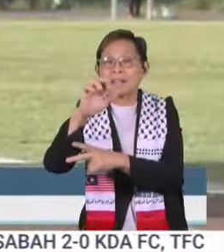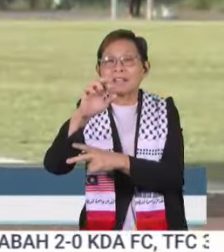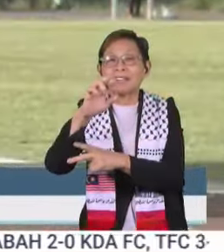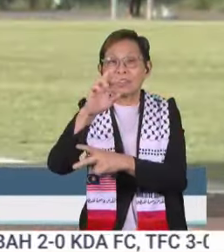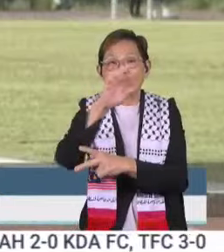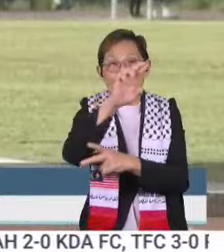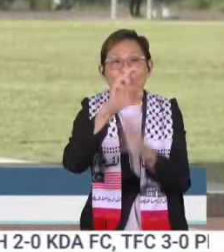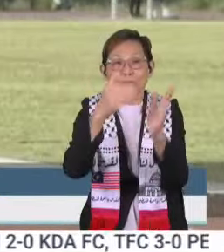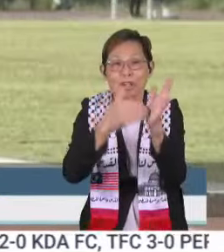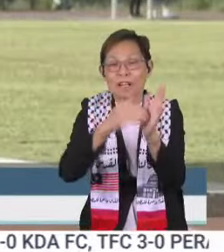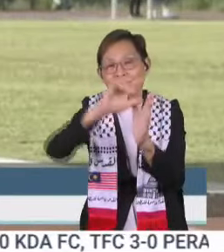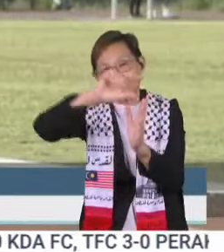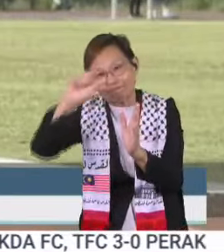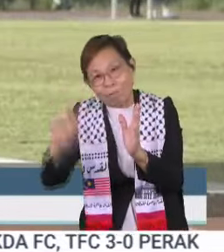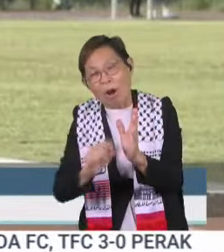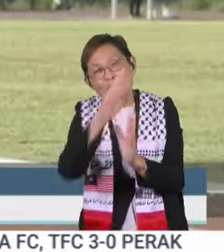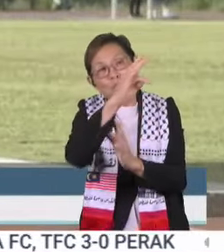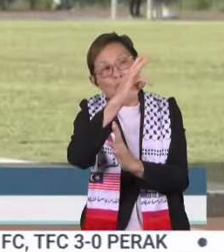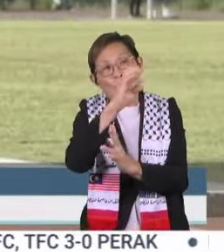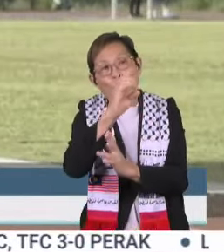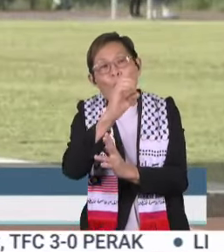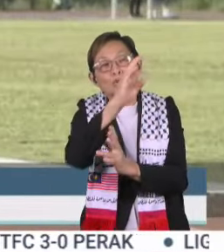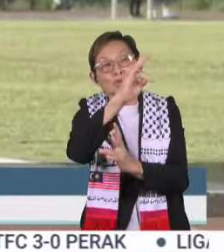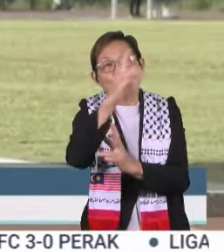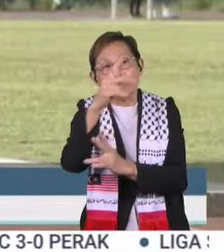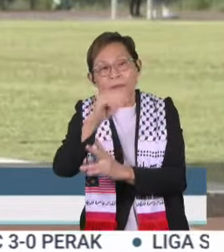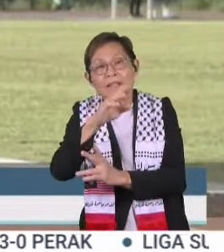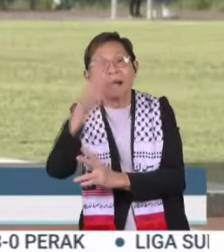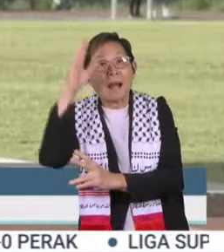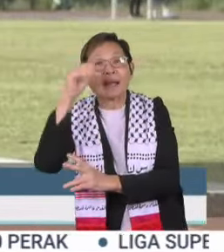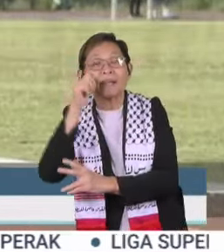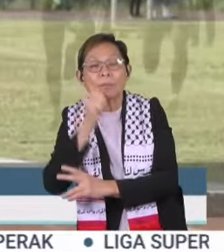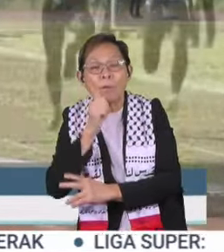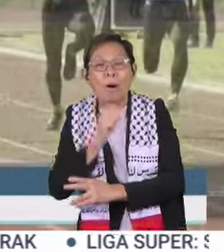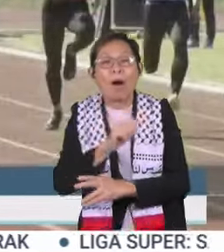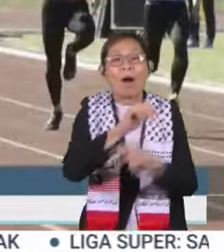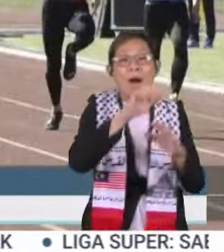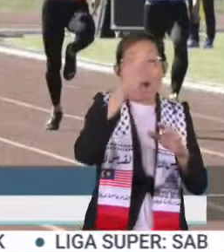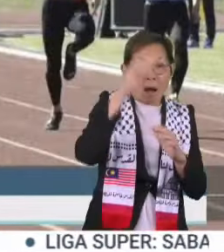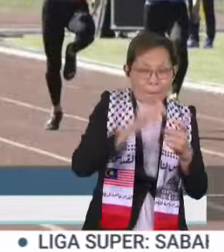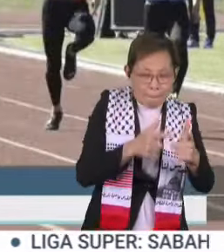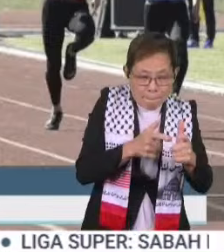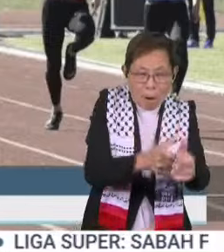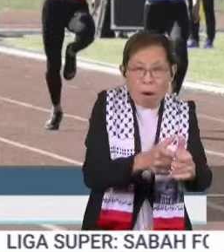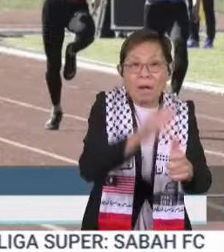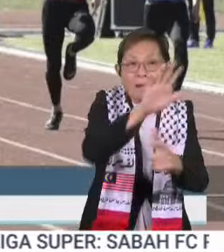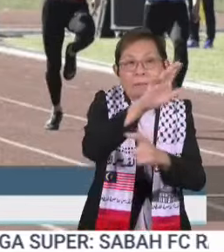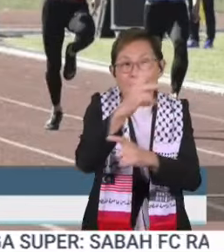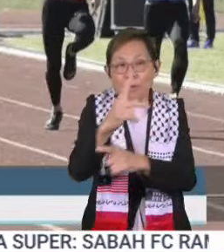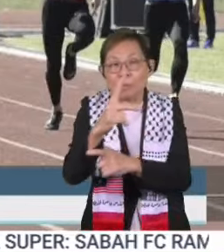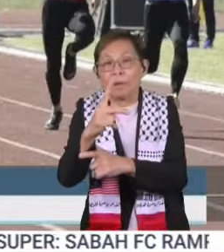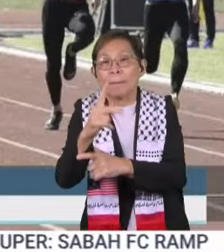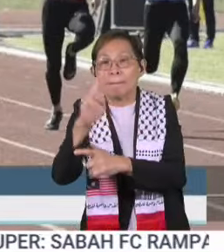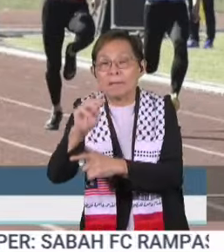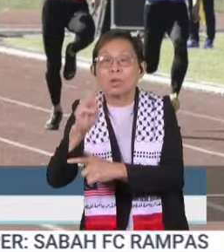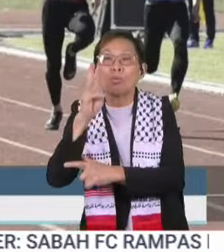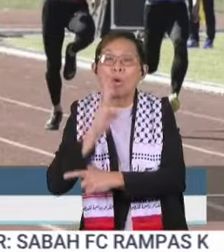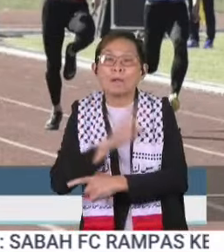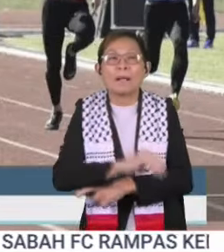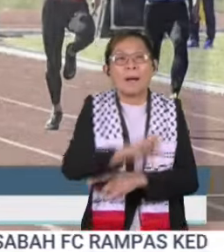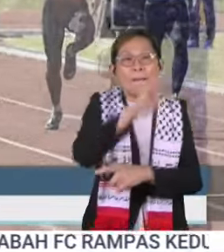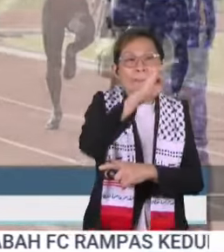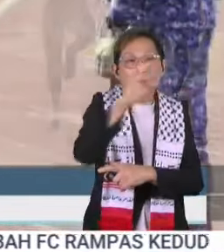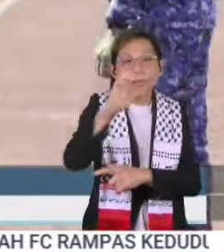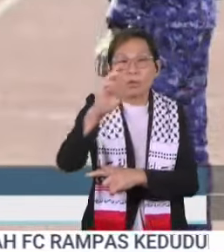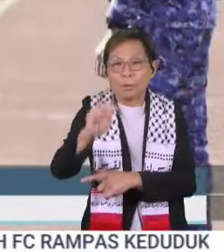lelaki dan wanita olahraga turut menawarkan tiga pingat emas hari ini membabitkan acara 5000 meter wanita dan